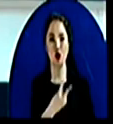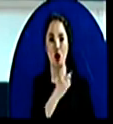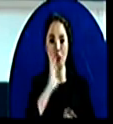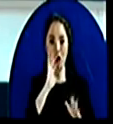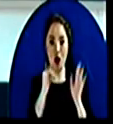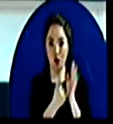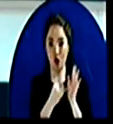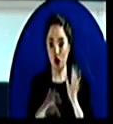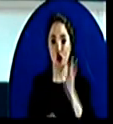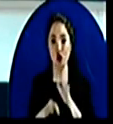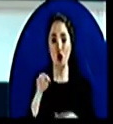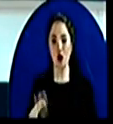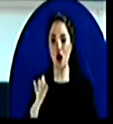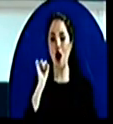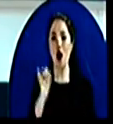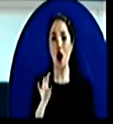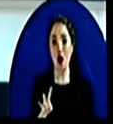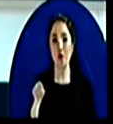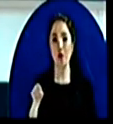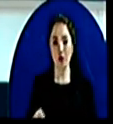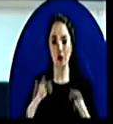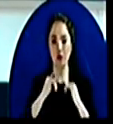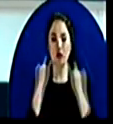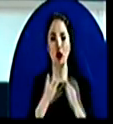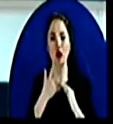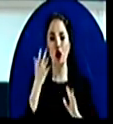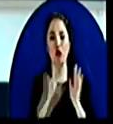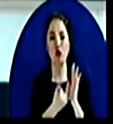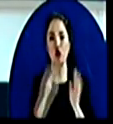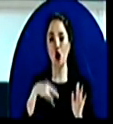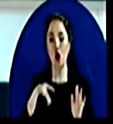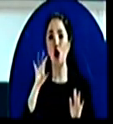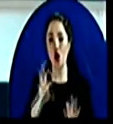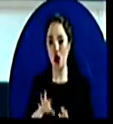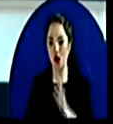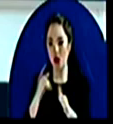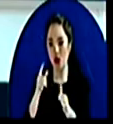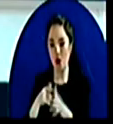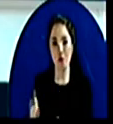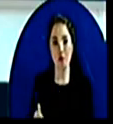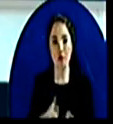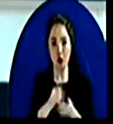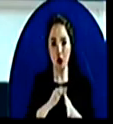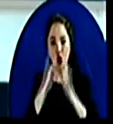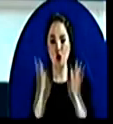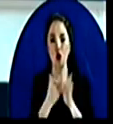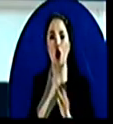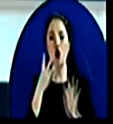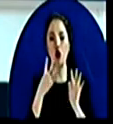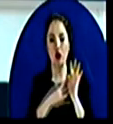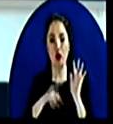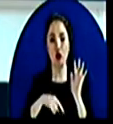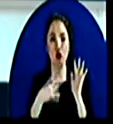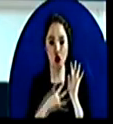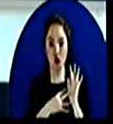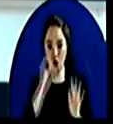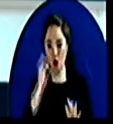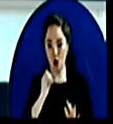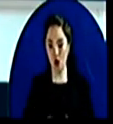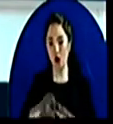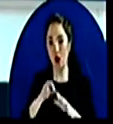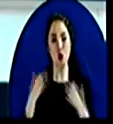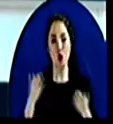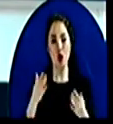2016 оны сонгуульд ардчилсан намаас улсын хурлын сонгуулийн 57-р тойрогт нэр дэвшин нийт сонгогчдын 29.9% санал авч